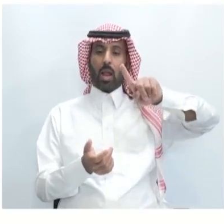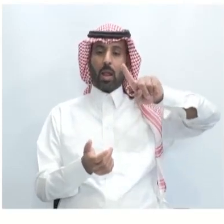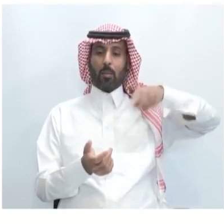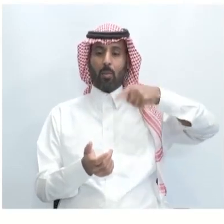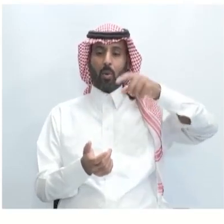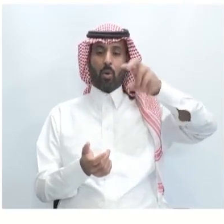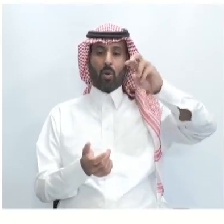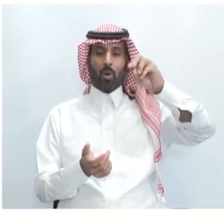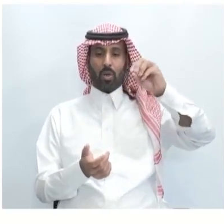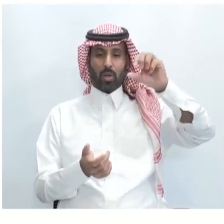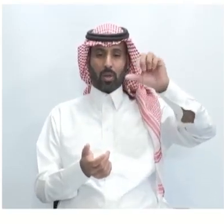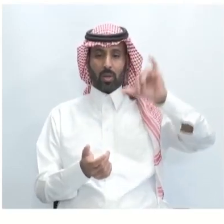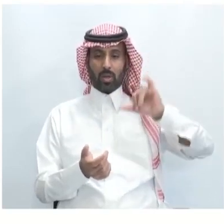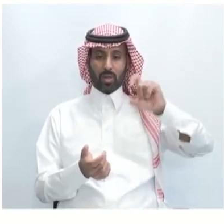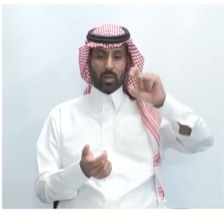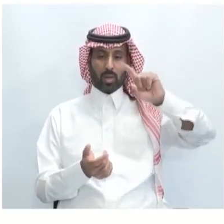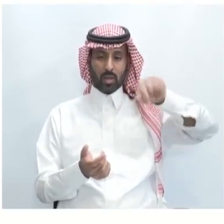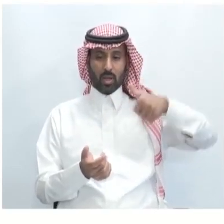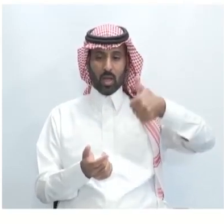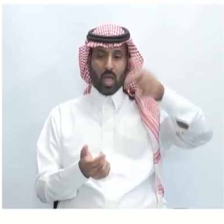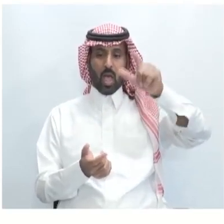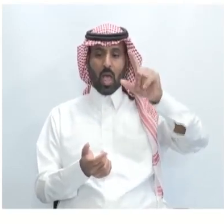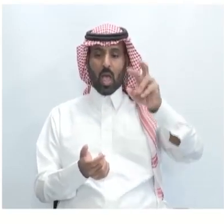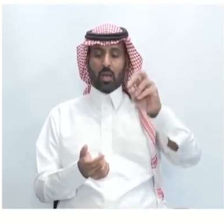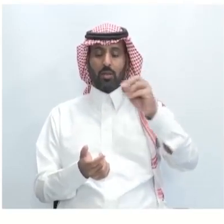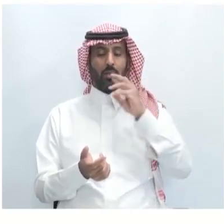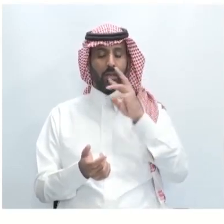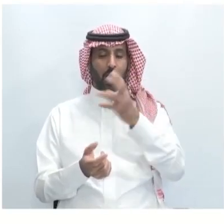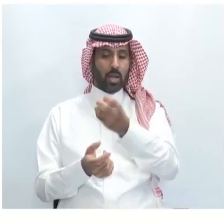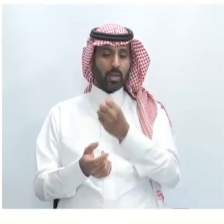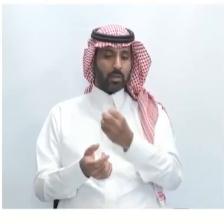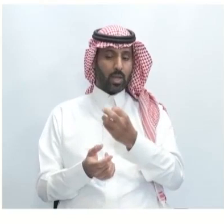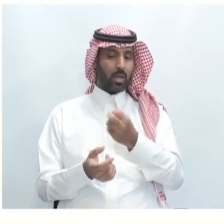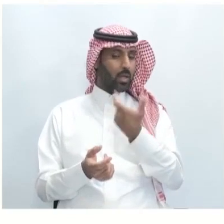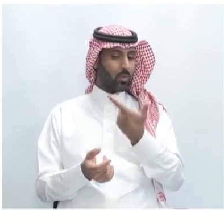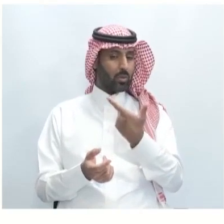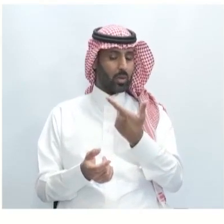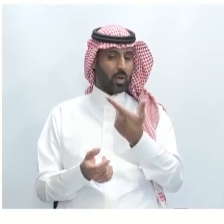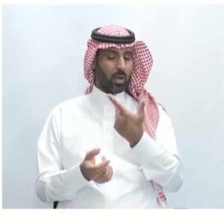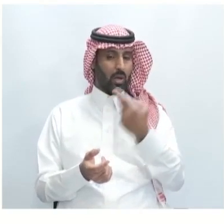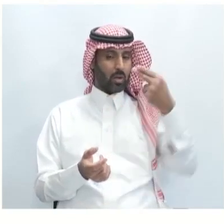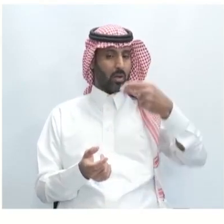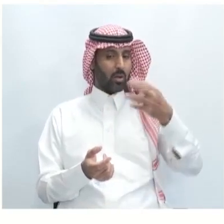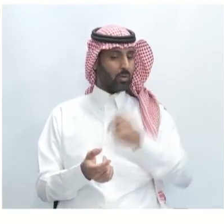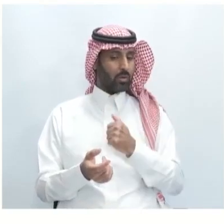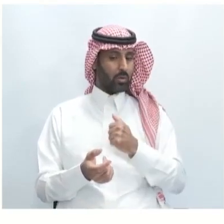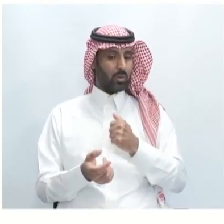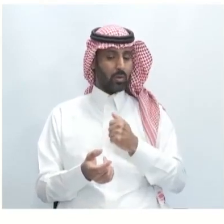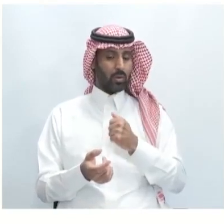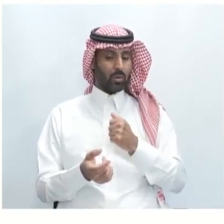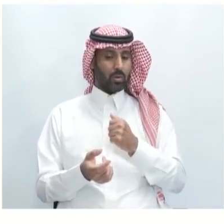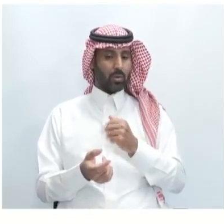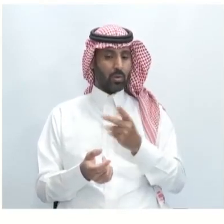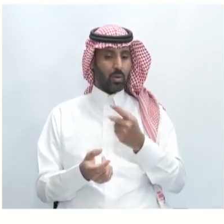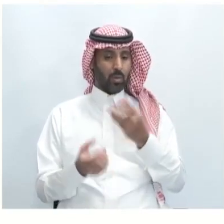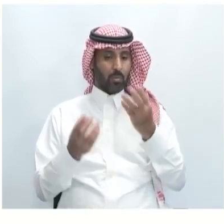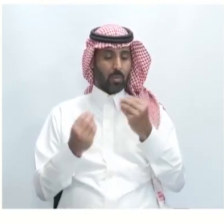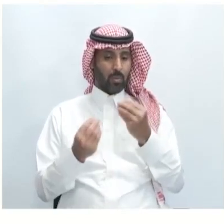كونها مصدر هل هي للنيتروجين طبعا لا الهيدروجين ايضا لا للمعلومات